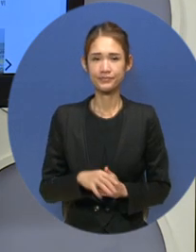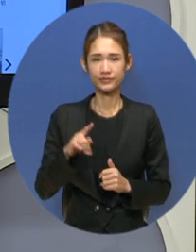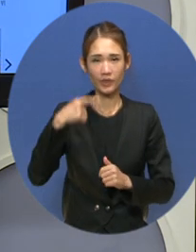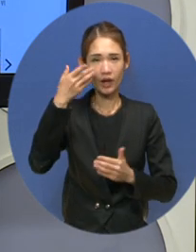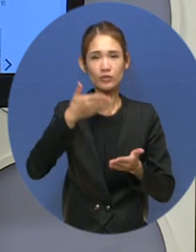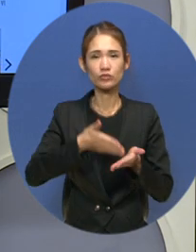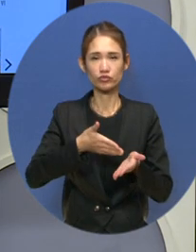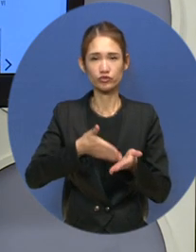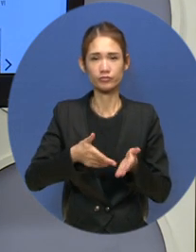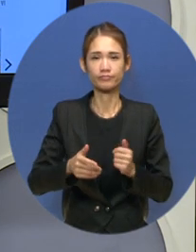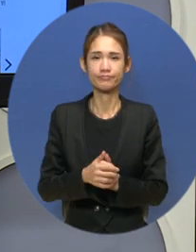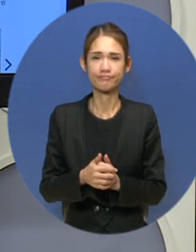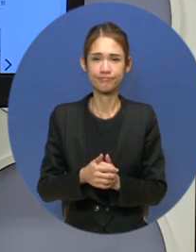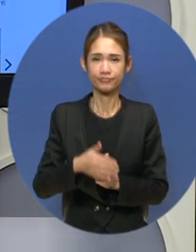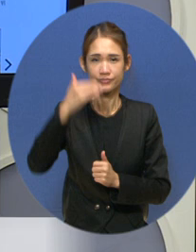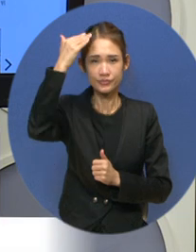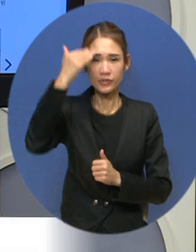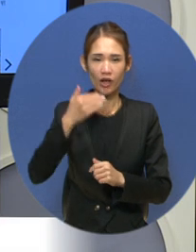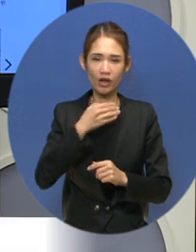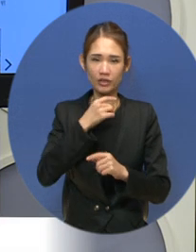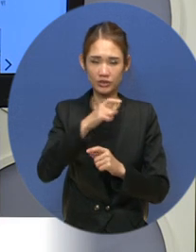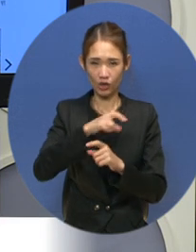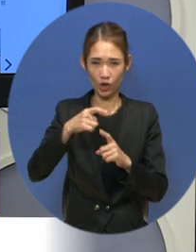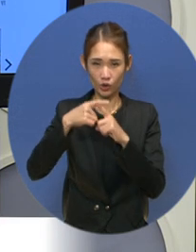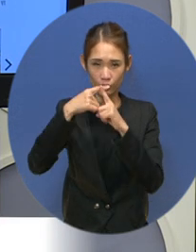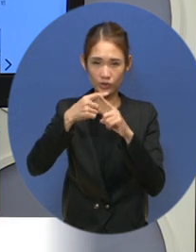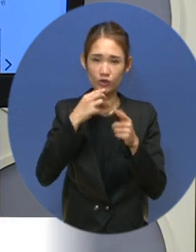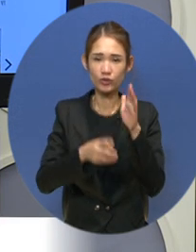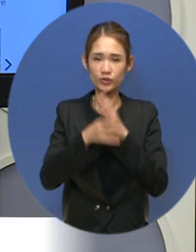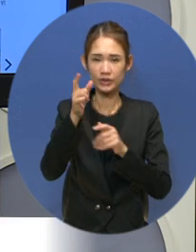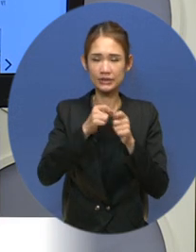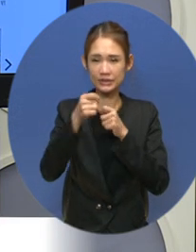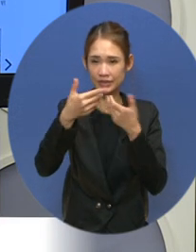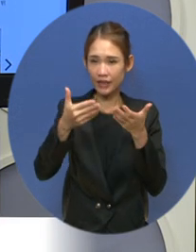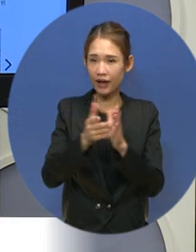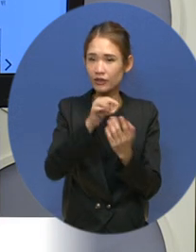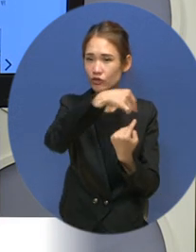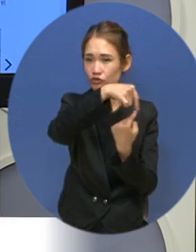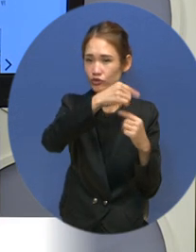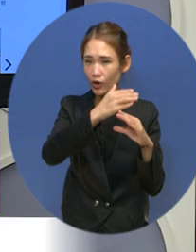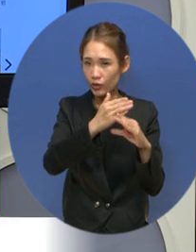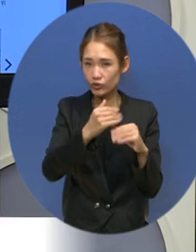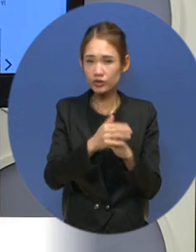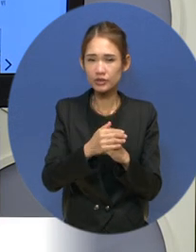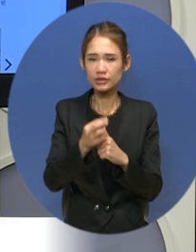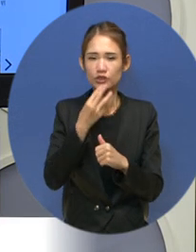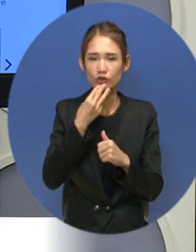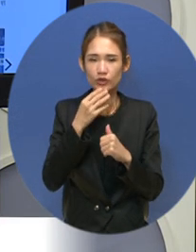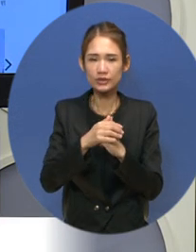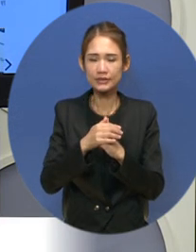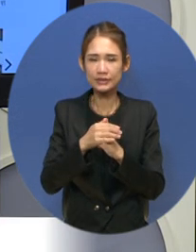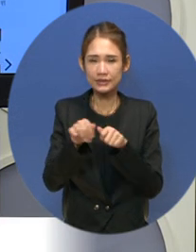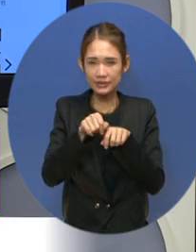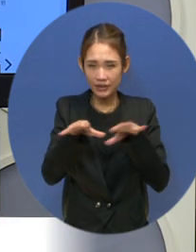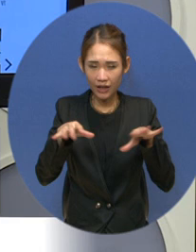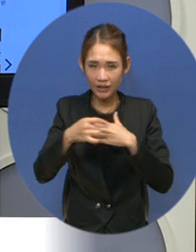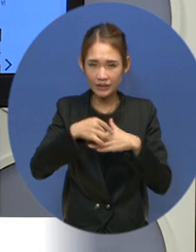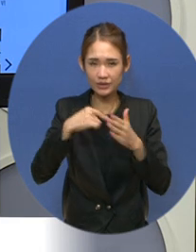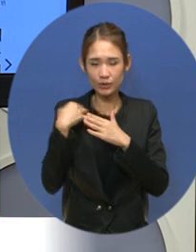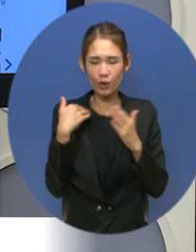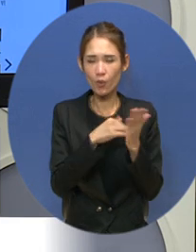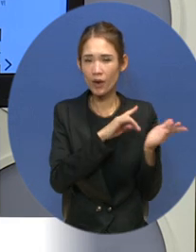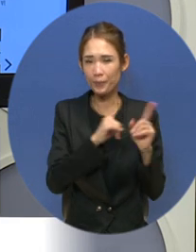다음 소식입니다 대한적십자 서 서울특별시 지사에서 운영한 앤 서울시 재난 심리 회복 지원